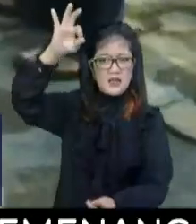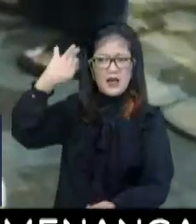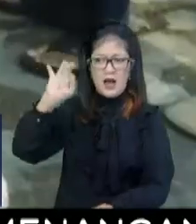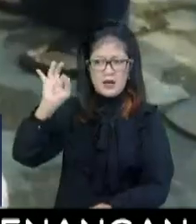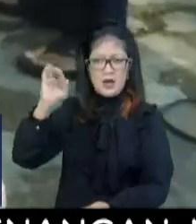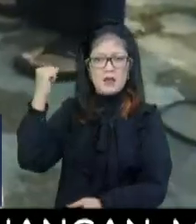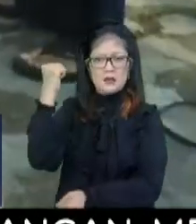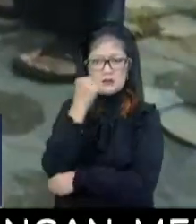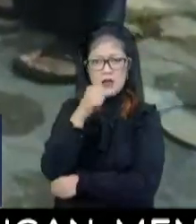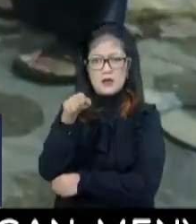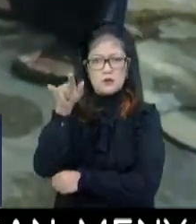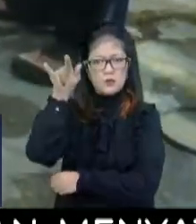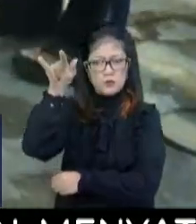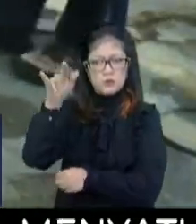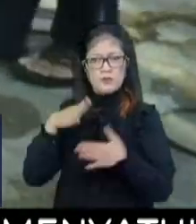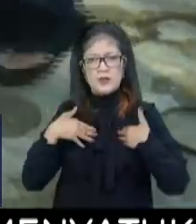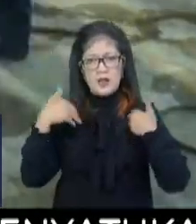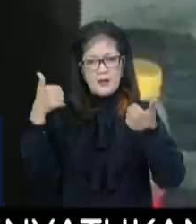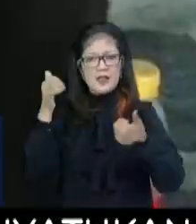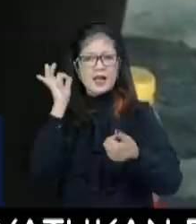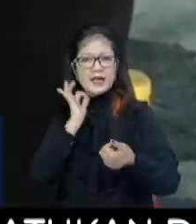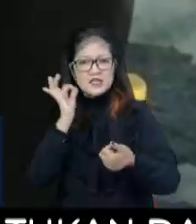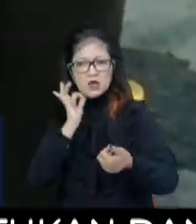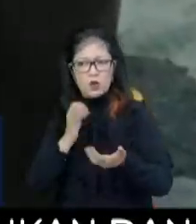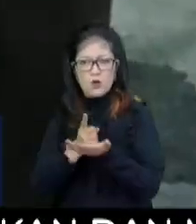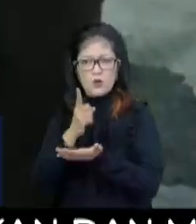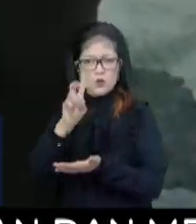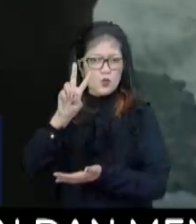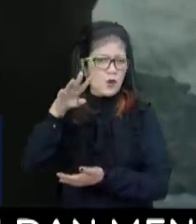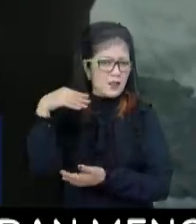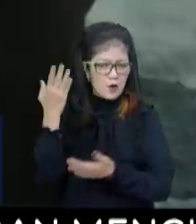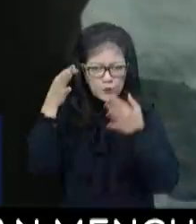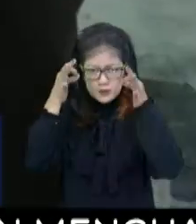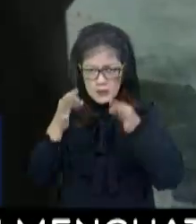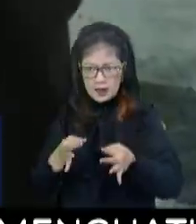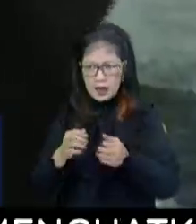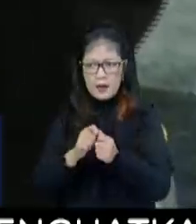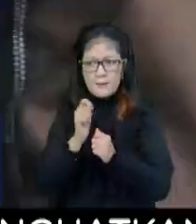keselamatan penerbangan dengan ancaman pidana 2 tahun dan denda maksimal 500 juta rupiah.